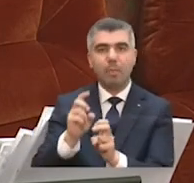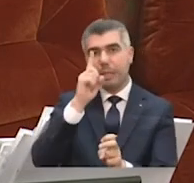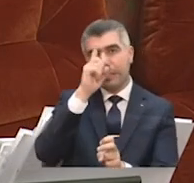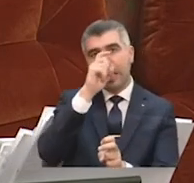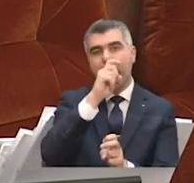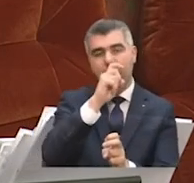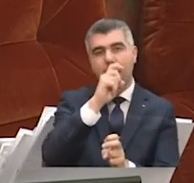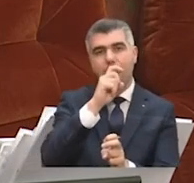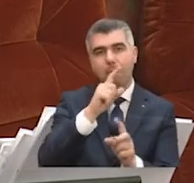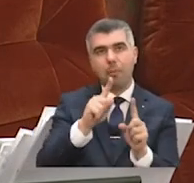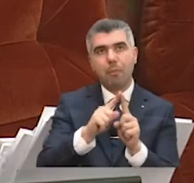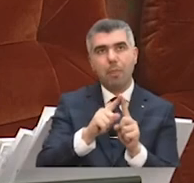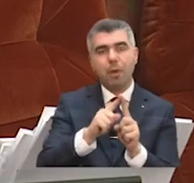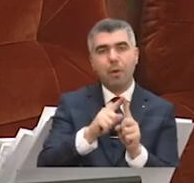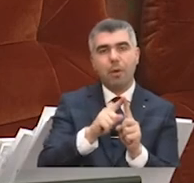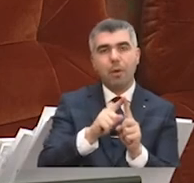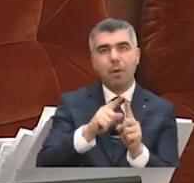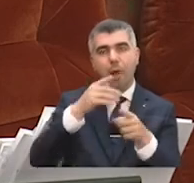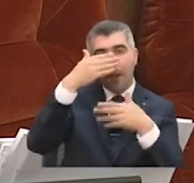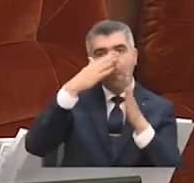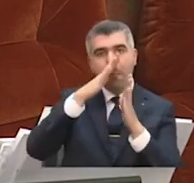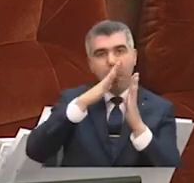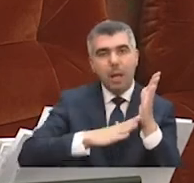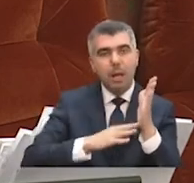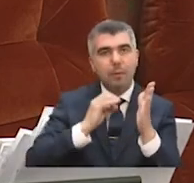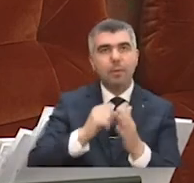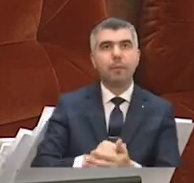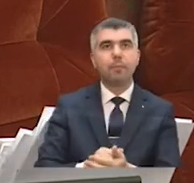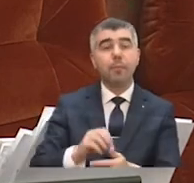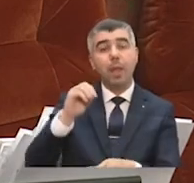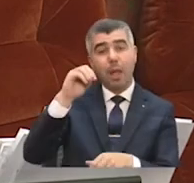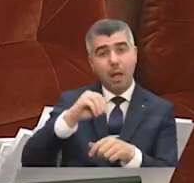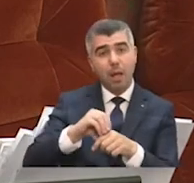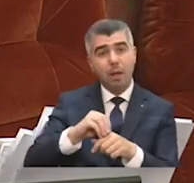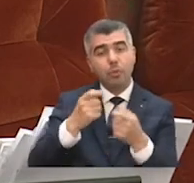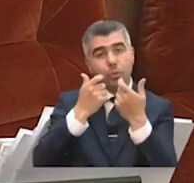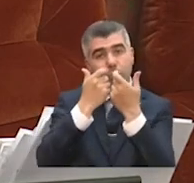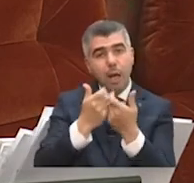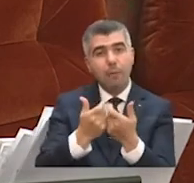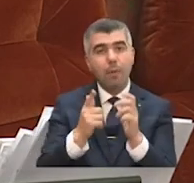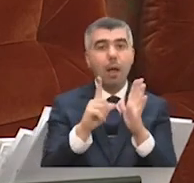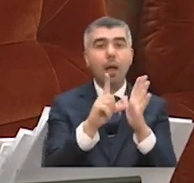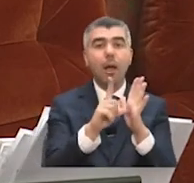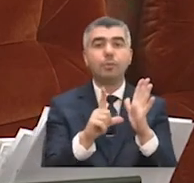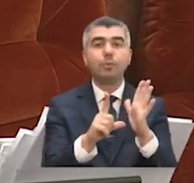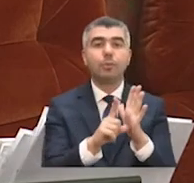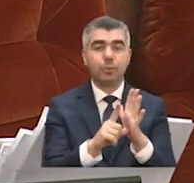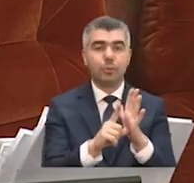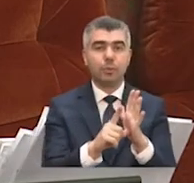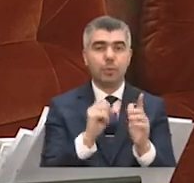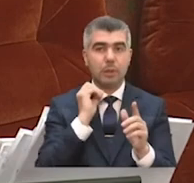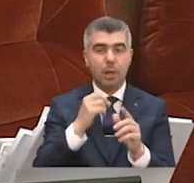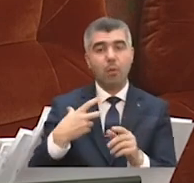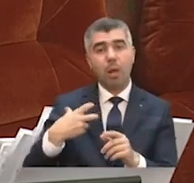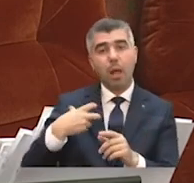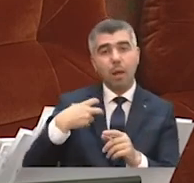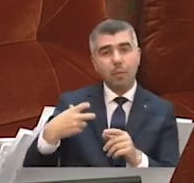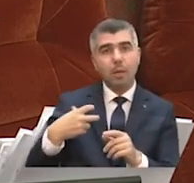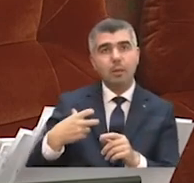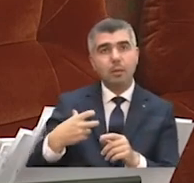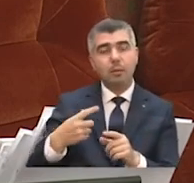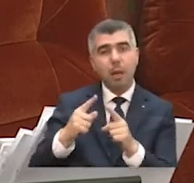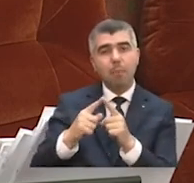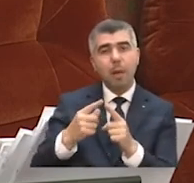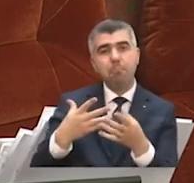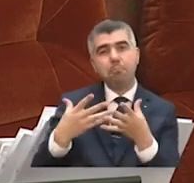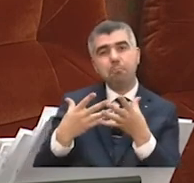بمكان أن بلادنا تبقى تنافسية. ملي كنشوفوا التوجه ديال ميثاق الاستثمار كنلقاو أنه المستثمرين كيشوفوا واحد العدد من النقاط